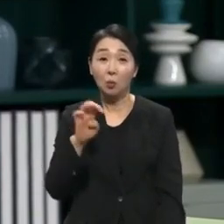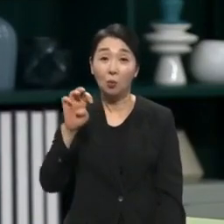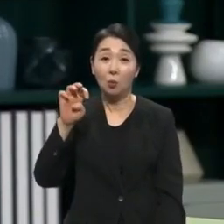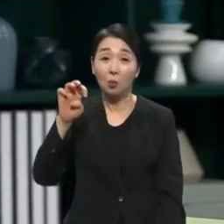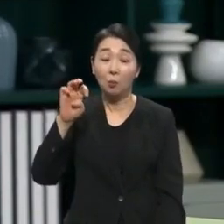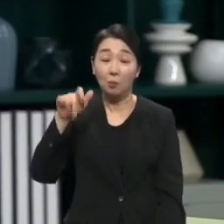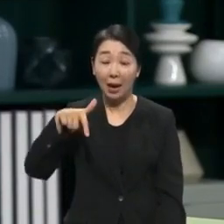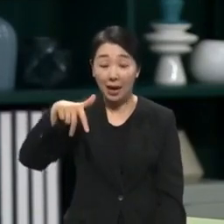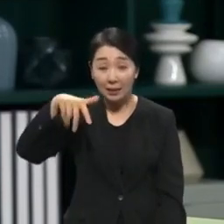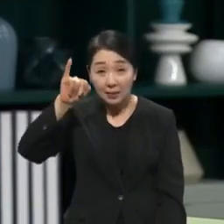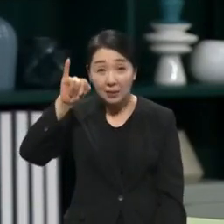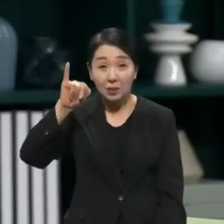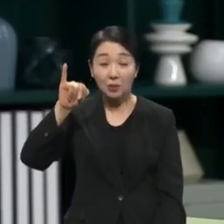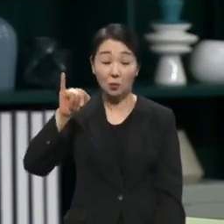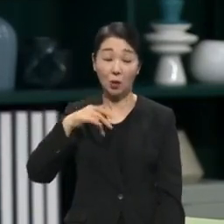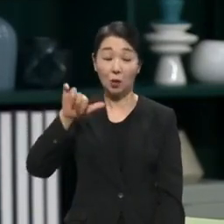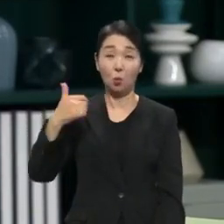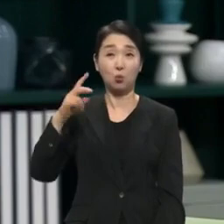고수를 빼달라